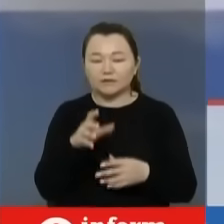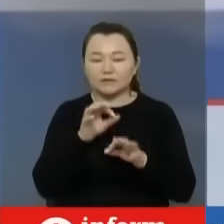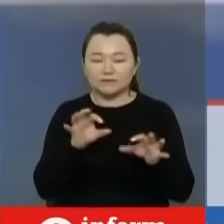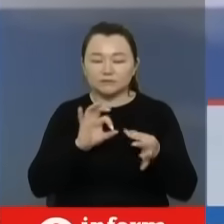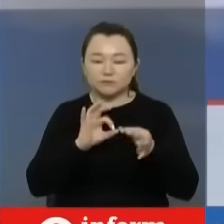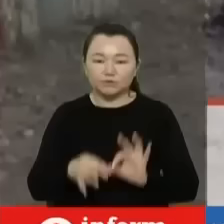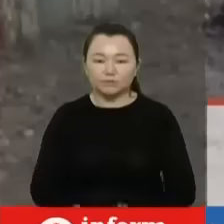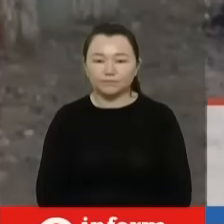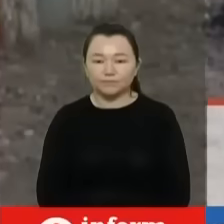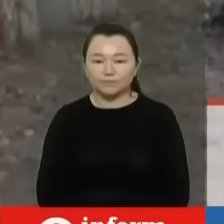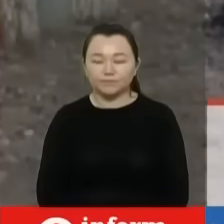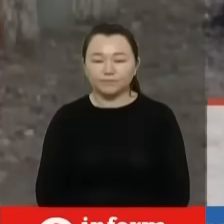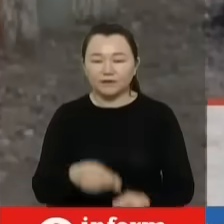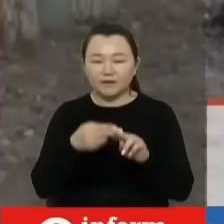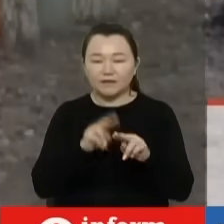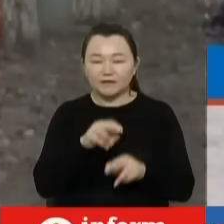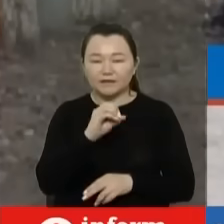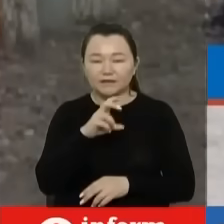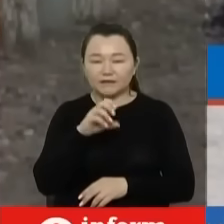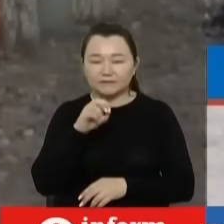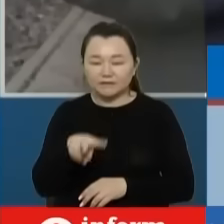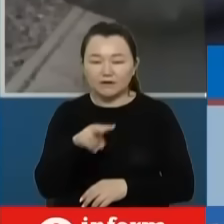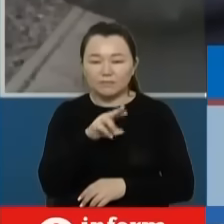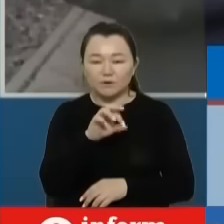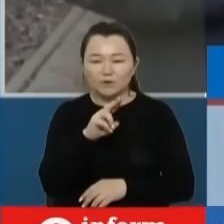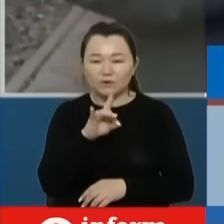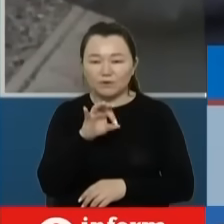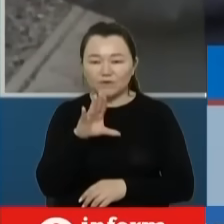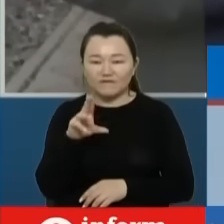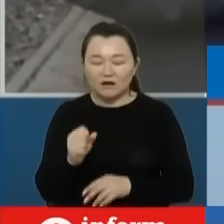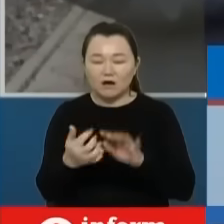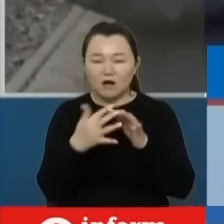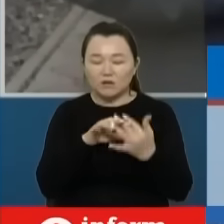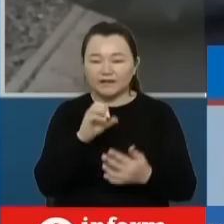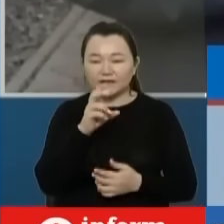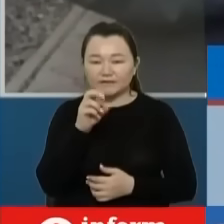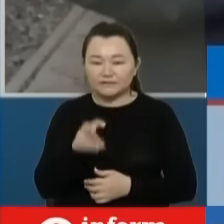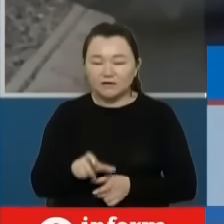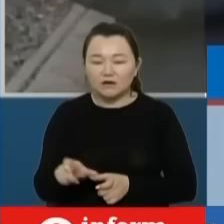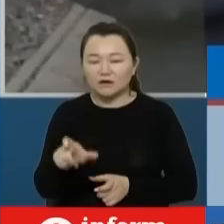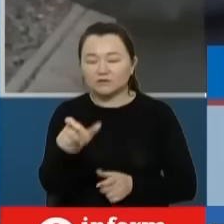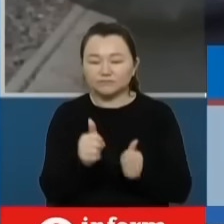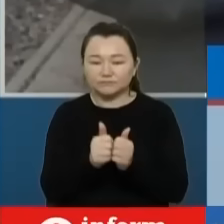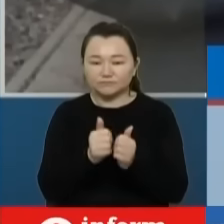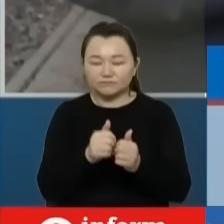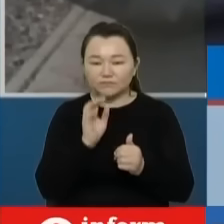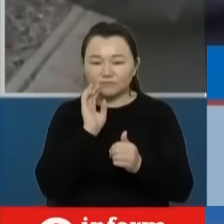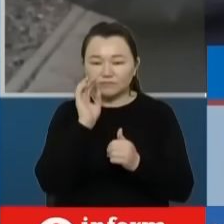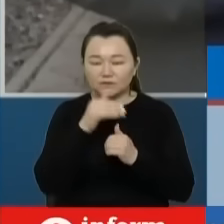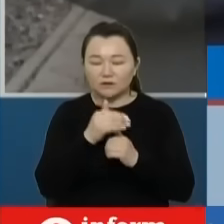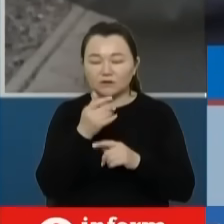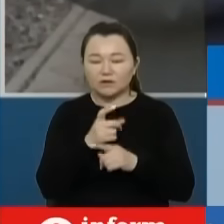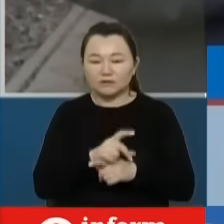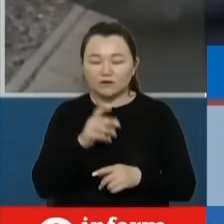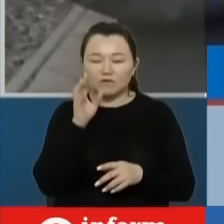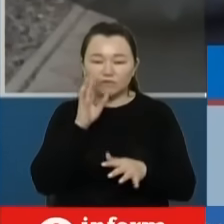берсін. Бұл Есіл ауданындағы Покровка ауылы ернеуінен асқан Есіл өзені жайылып, жарты күннің ішінде 24 үйге су кірген. Тұрғындар